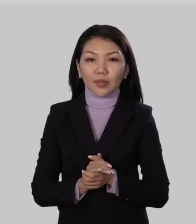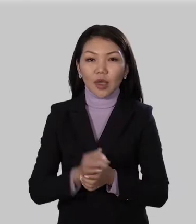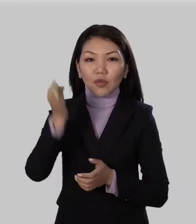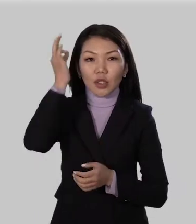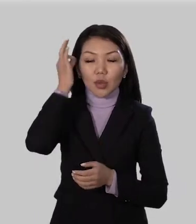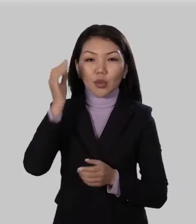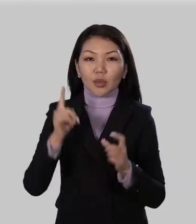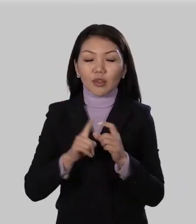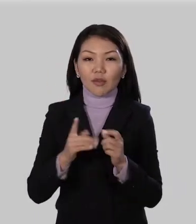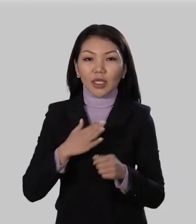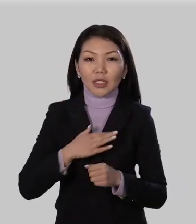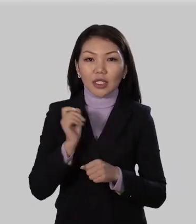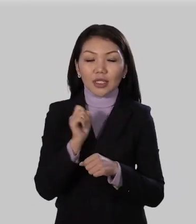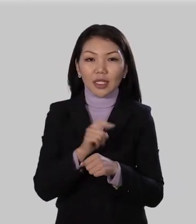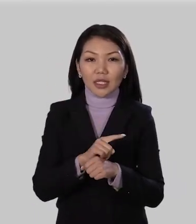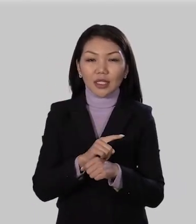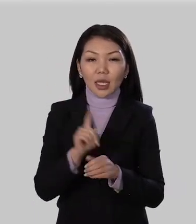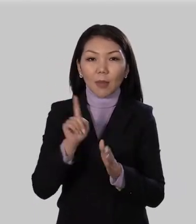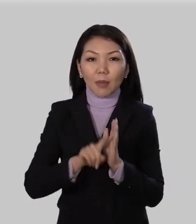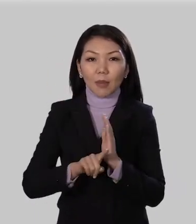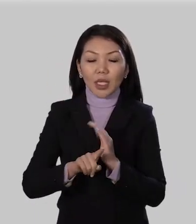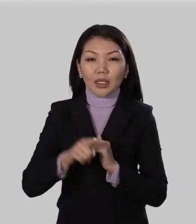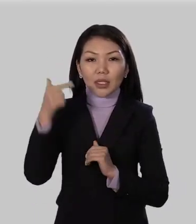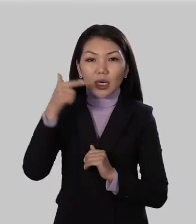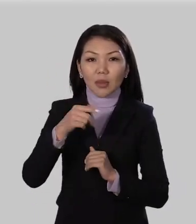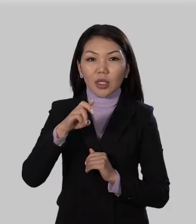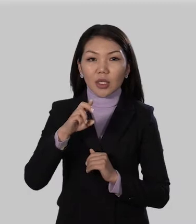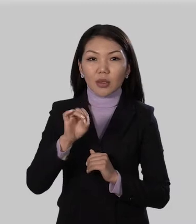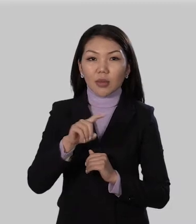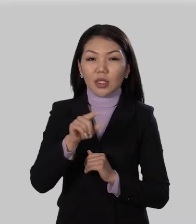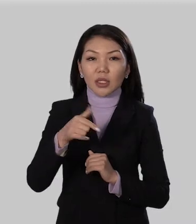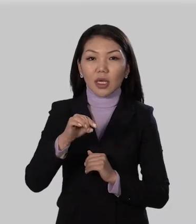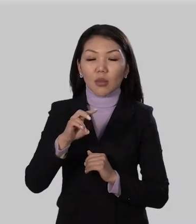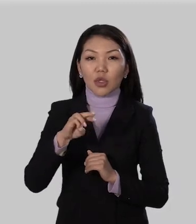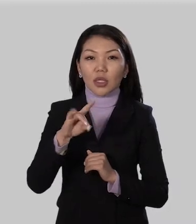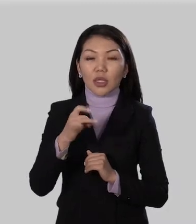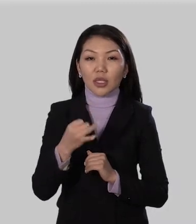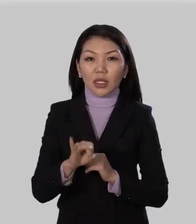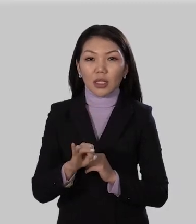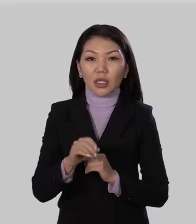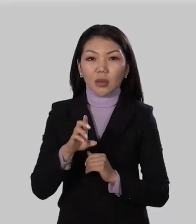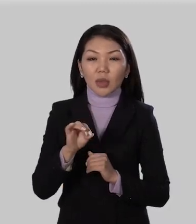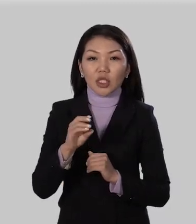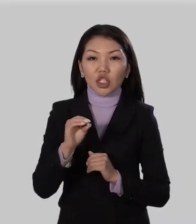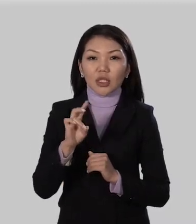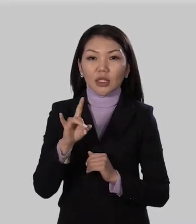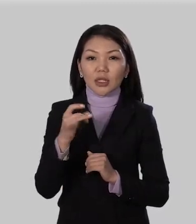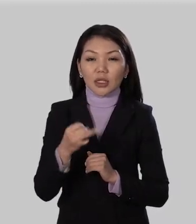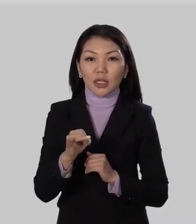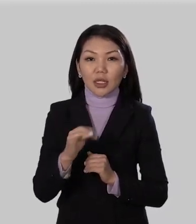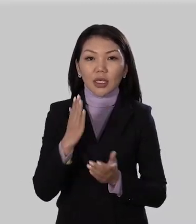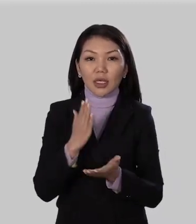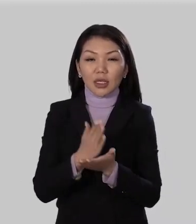Вспомним слова из нашей задачи – «безграмотный» и «бесчестный». В них как раз есть приставки на «з» и